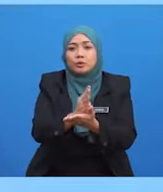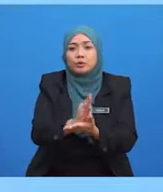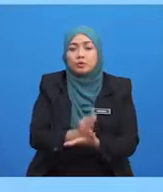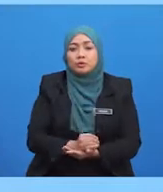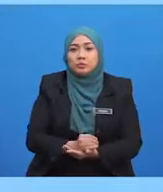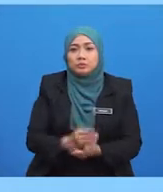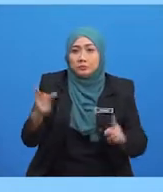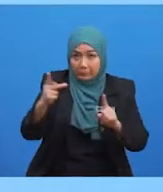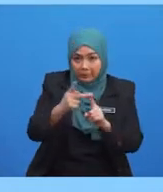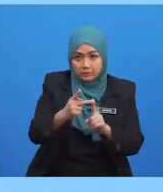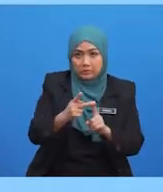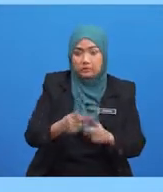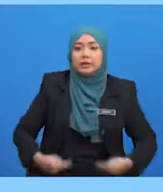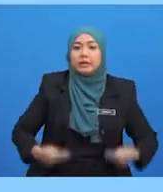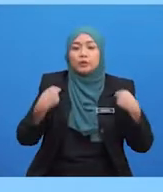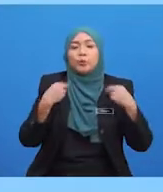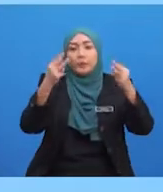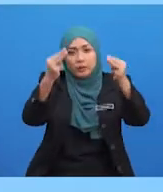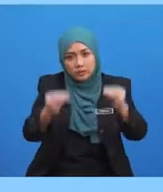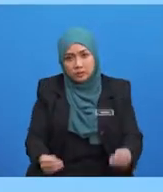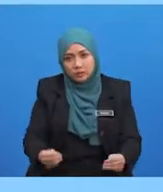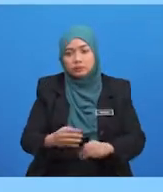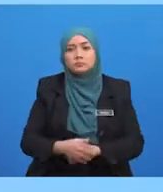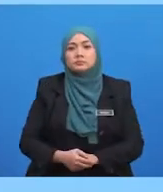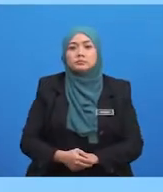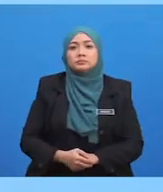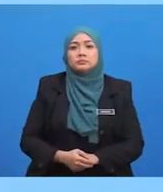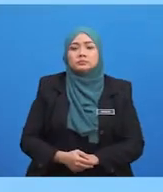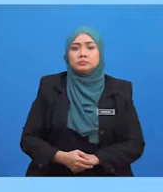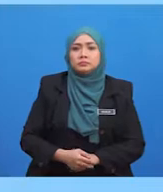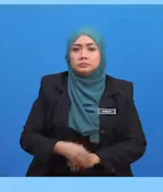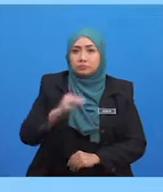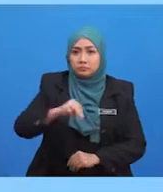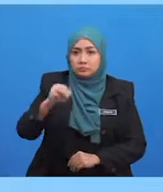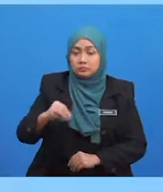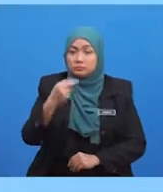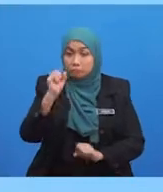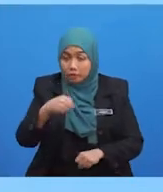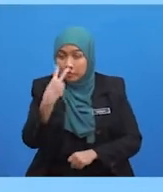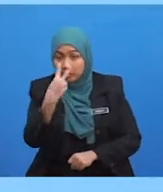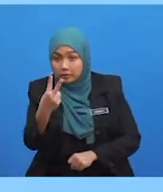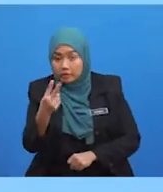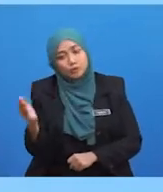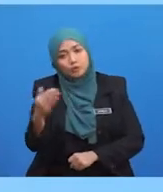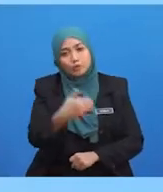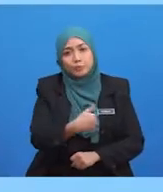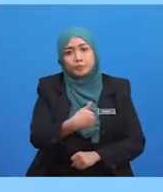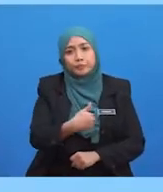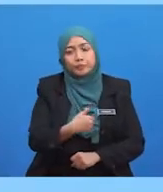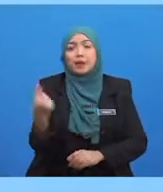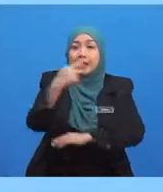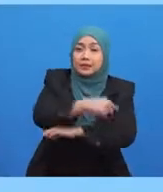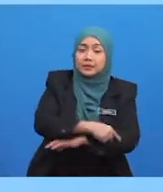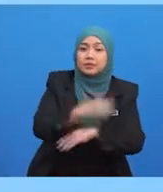kesejahteraan kepada hidup manusia. Adakah murid-murid lapar? Jom murid-murid. Hari